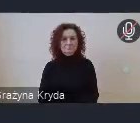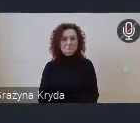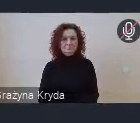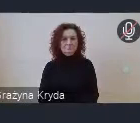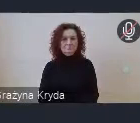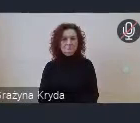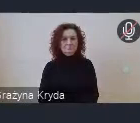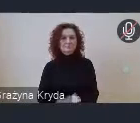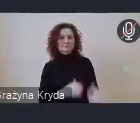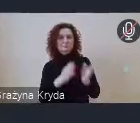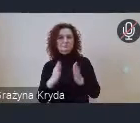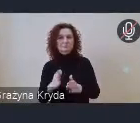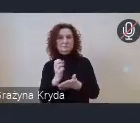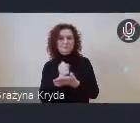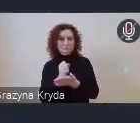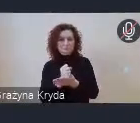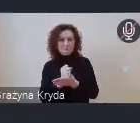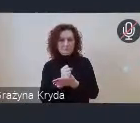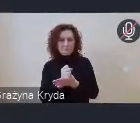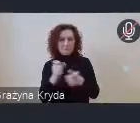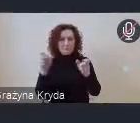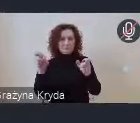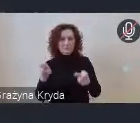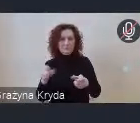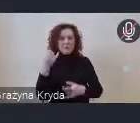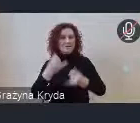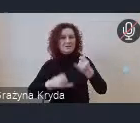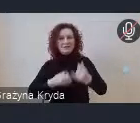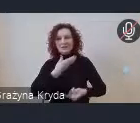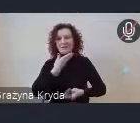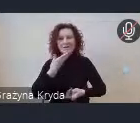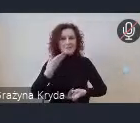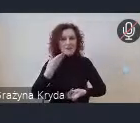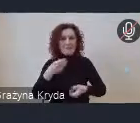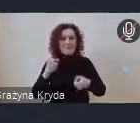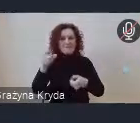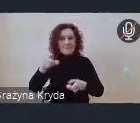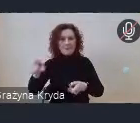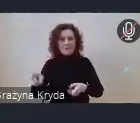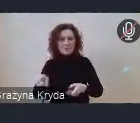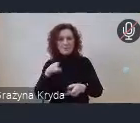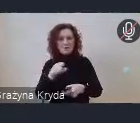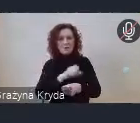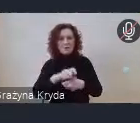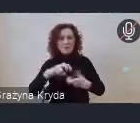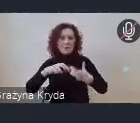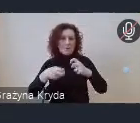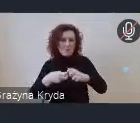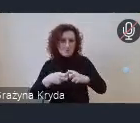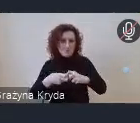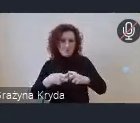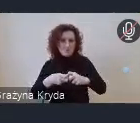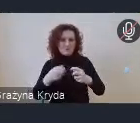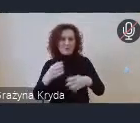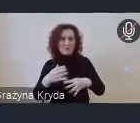Kolejna rzecz jeśli poręcze brak poręczy również jest problemem schodów to co widać to są schody do jednej ze